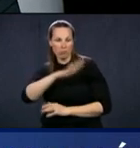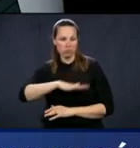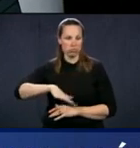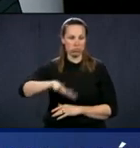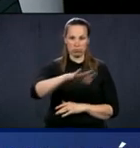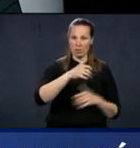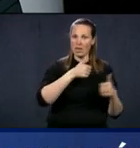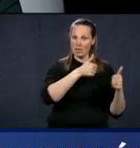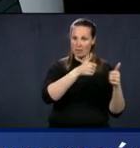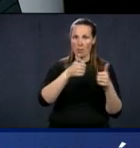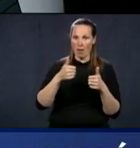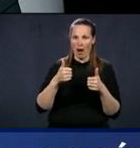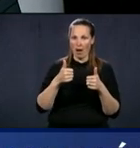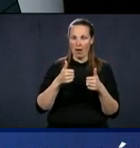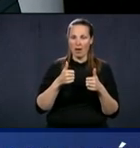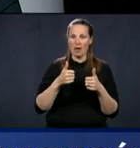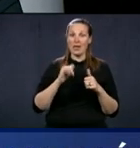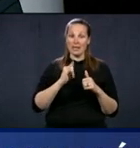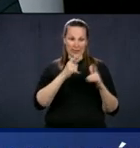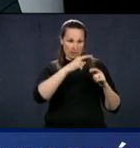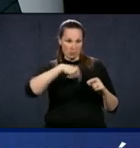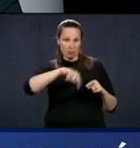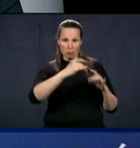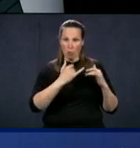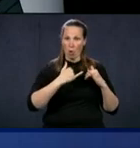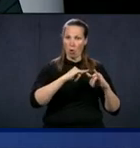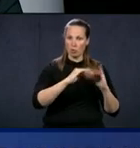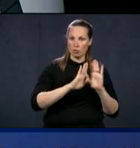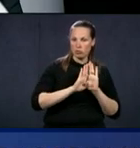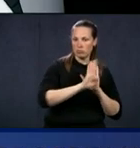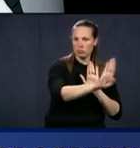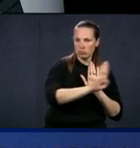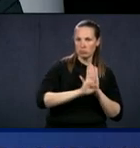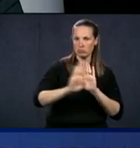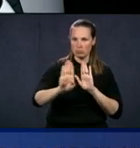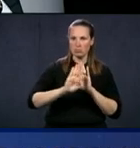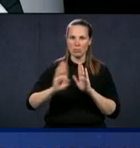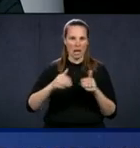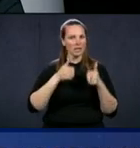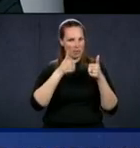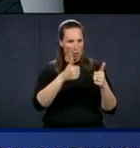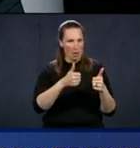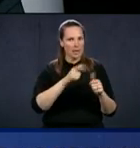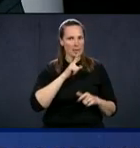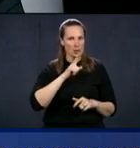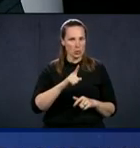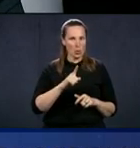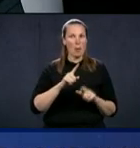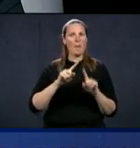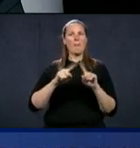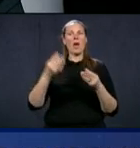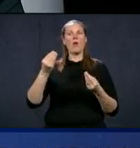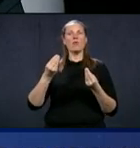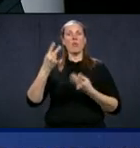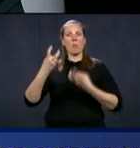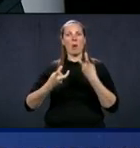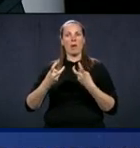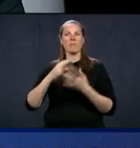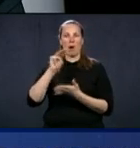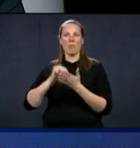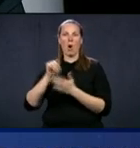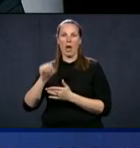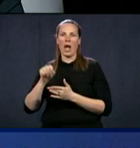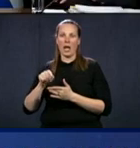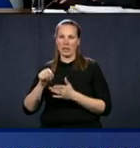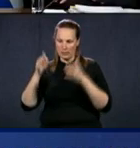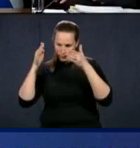on maintient le moindrement certaines distanciations, ça va excessivement bien aller. L'enjeu est dans la région métropolitaine. Merci.